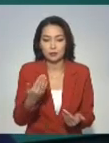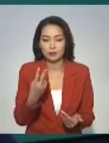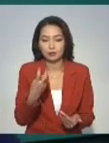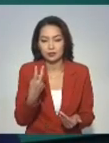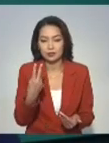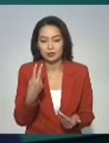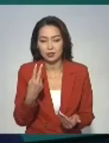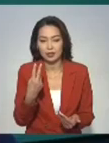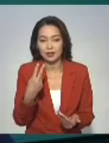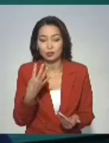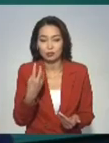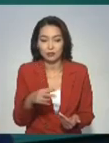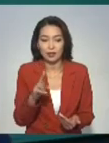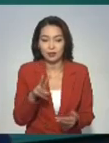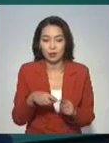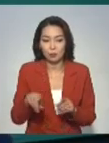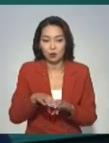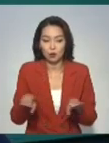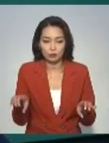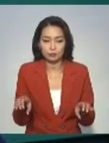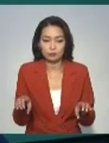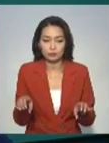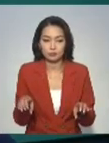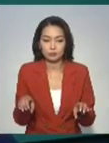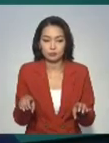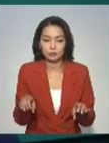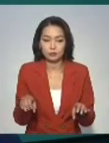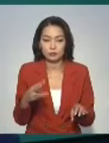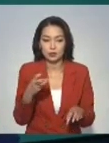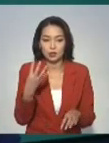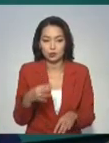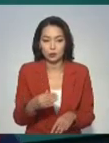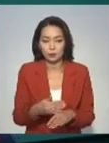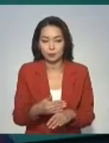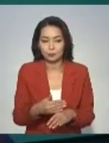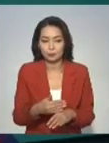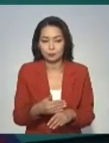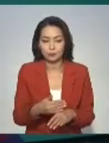километров тепловых сетей, вот 340 это порядка